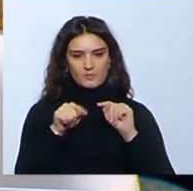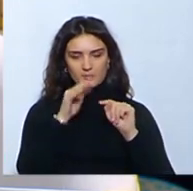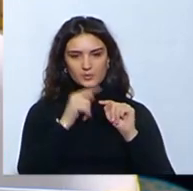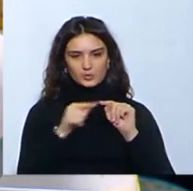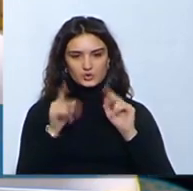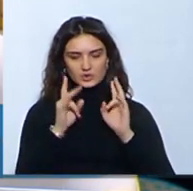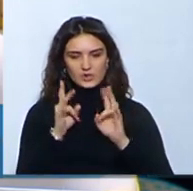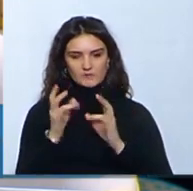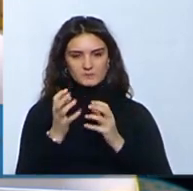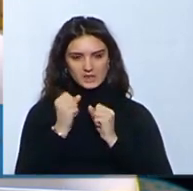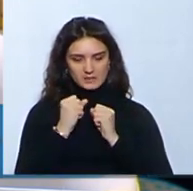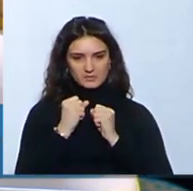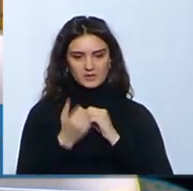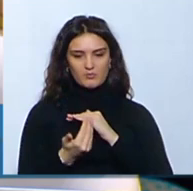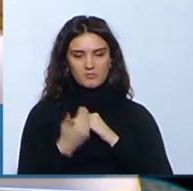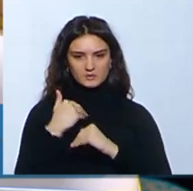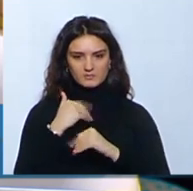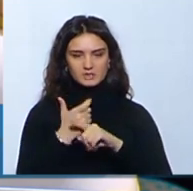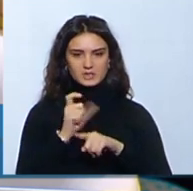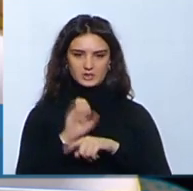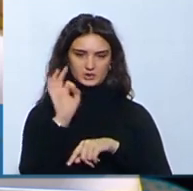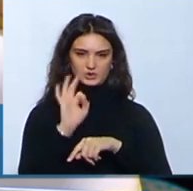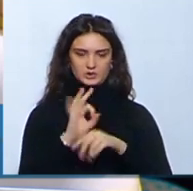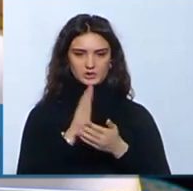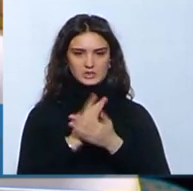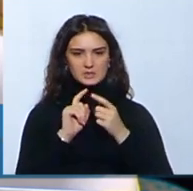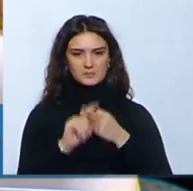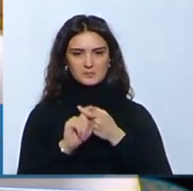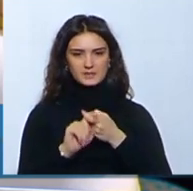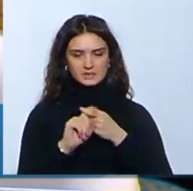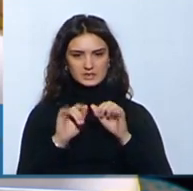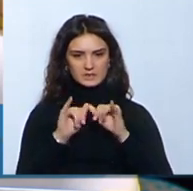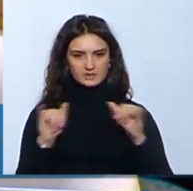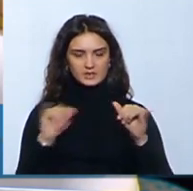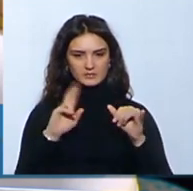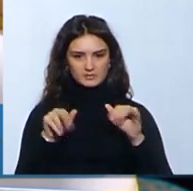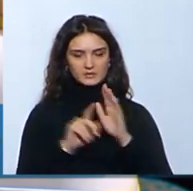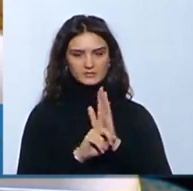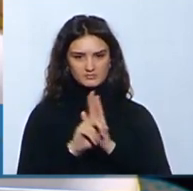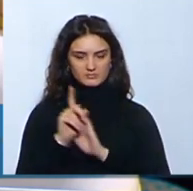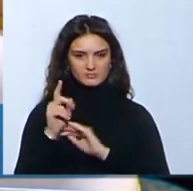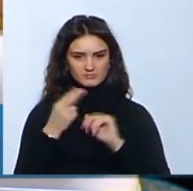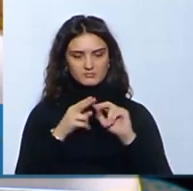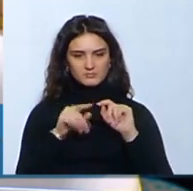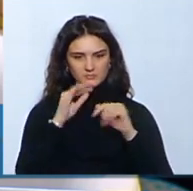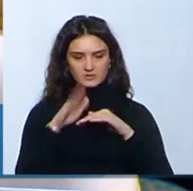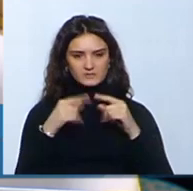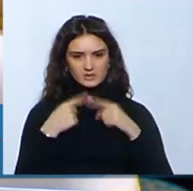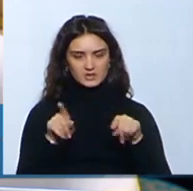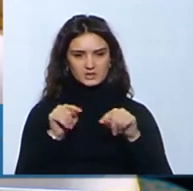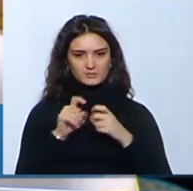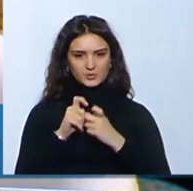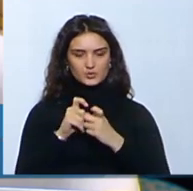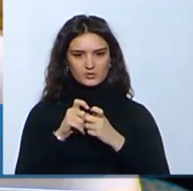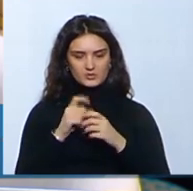პერიოდში ტრავმის მიღებიდან მომართვამდე ძალიან ხშირად ხდება უკვე ინფექციის განვითარება და ჩამოყალიბება, რომელთანაც მე უკვე სხვანაირად